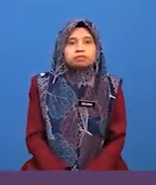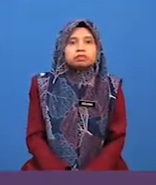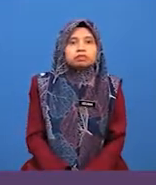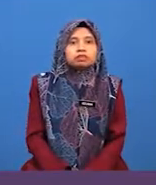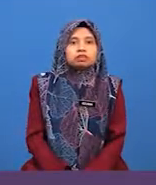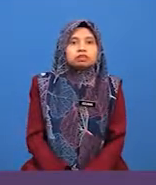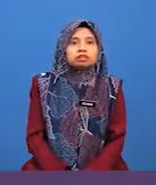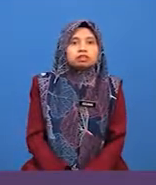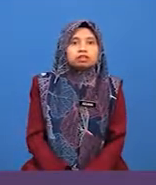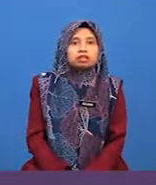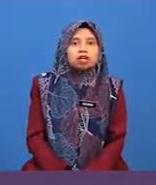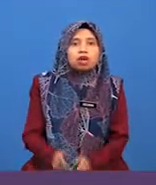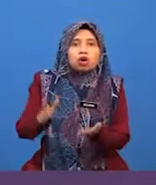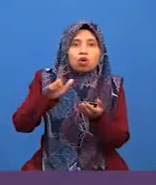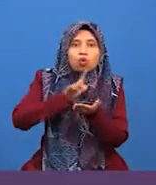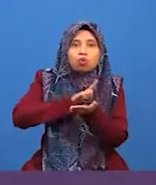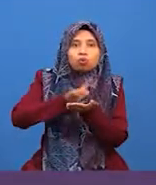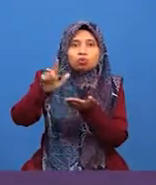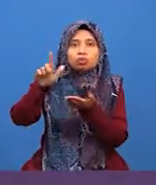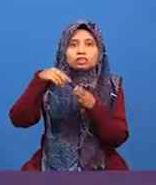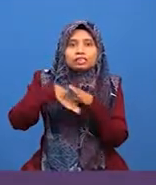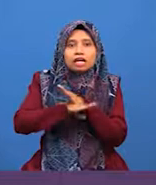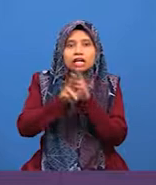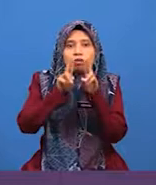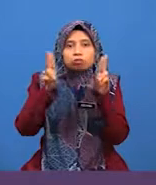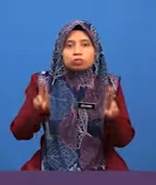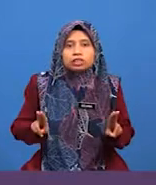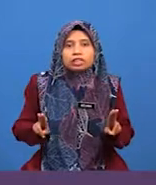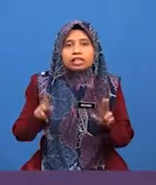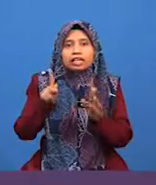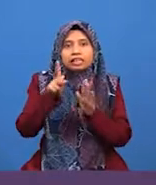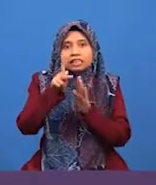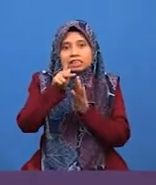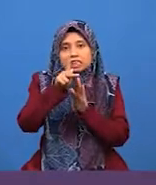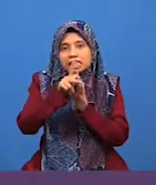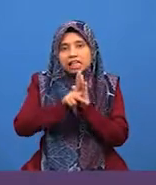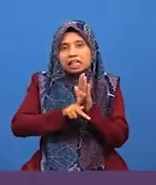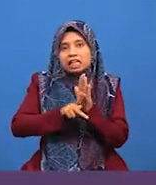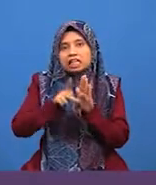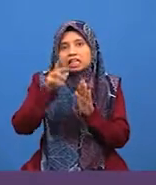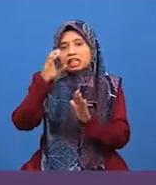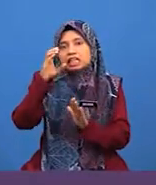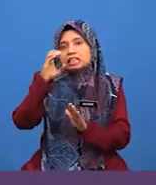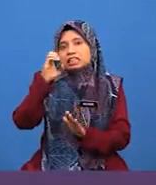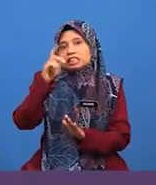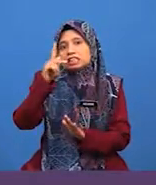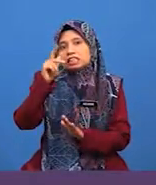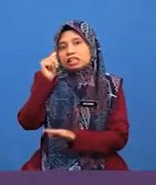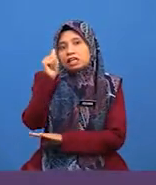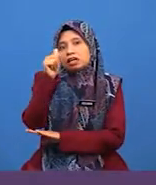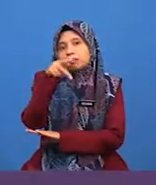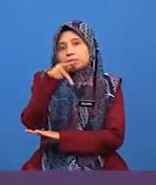lulus dalam ujian kecekapan itu merupakan frasa adjektif.